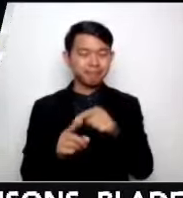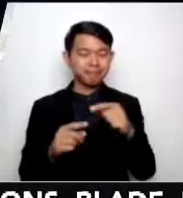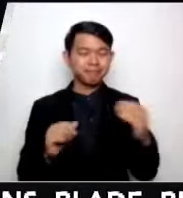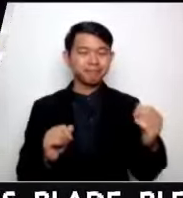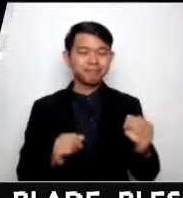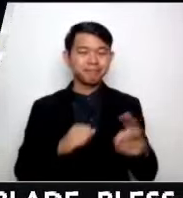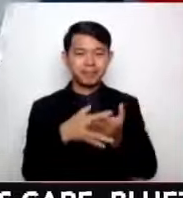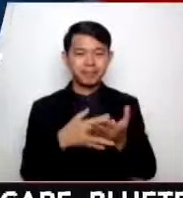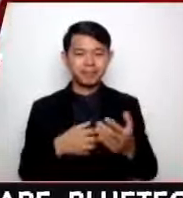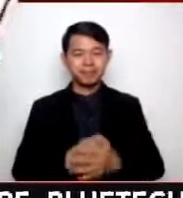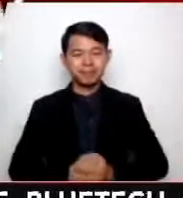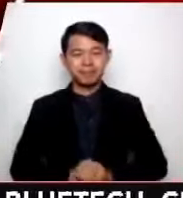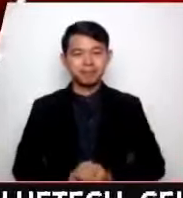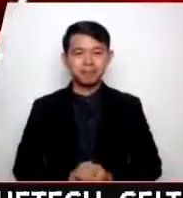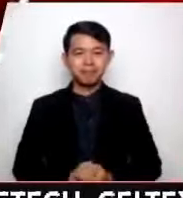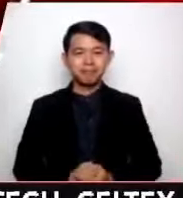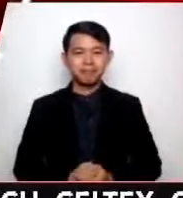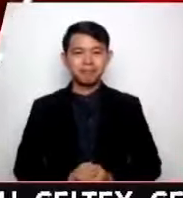charges.